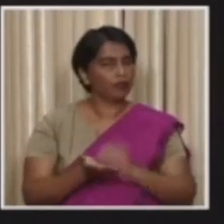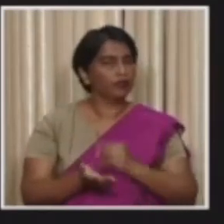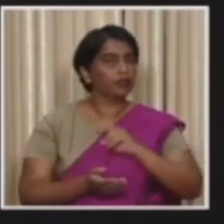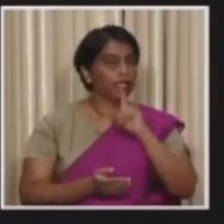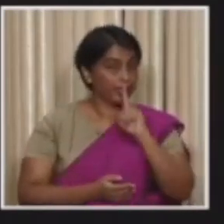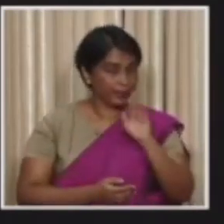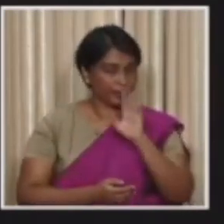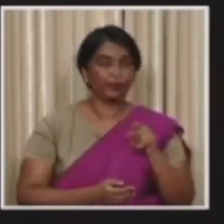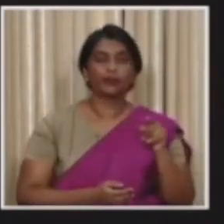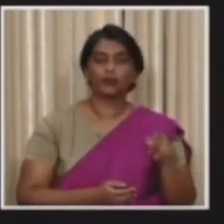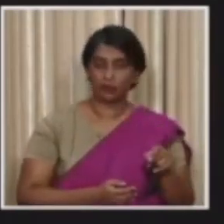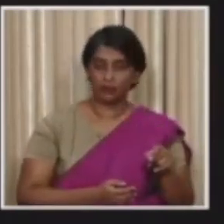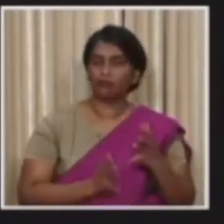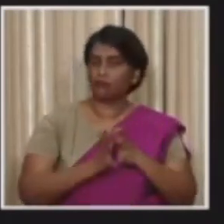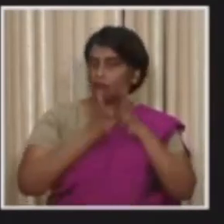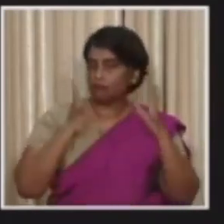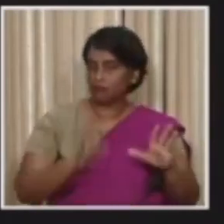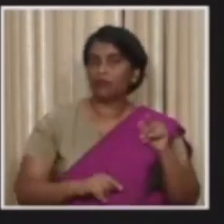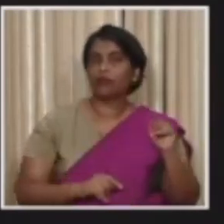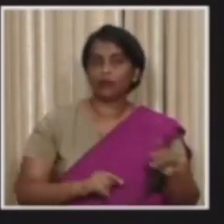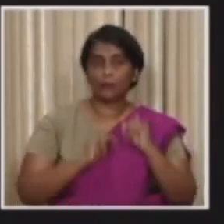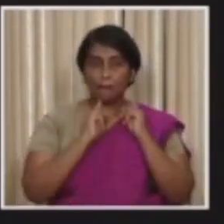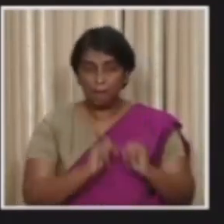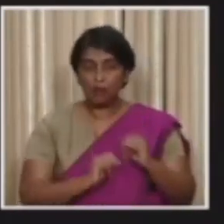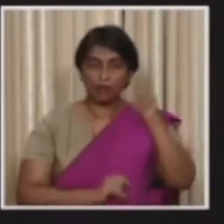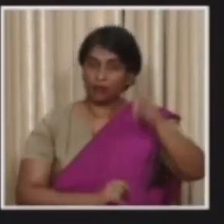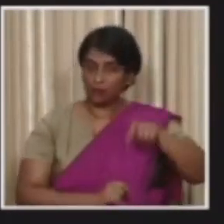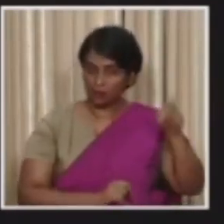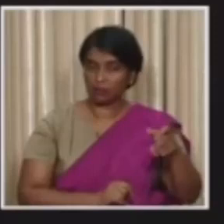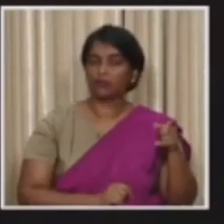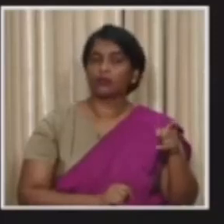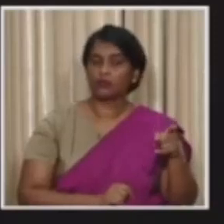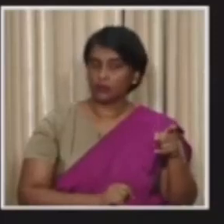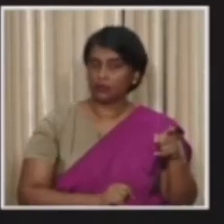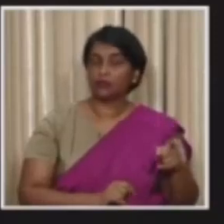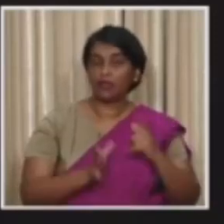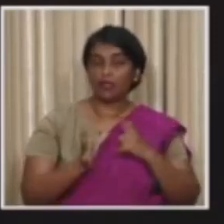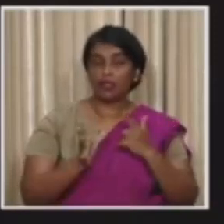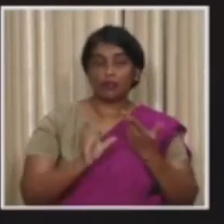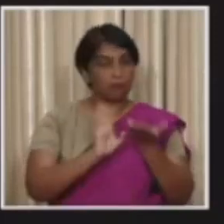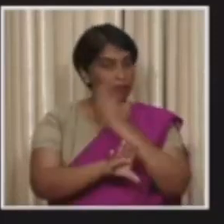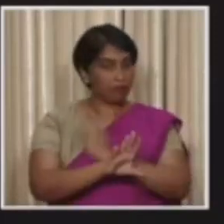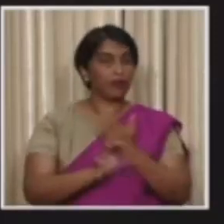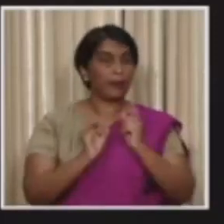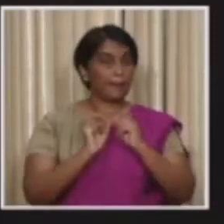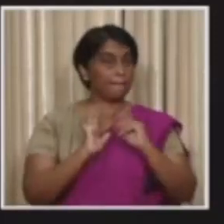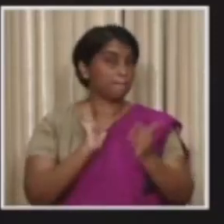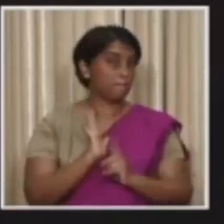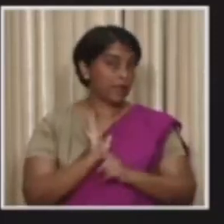දෙයක් තමයි බොහෝ විට අපරාධ වින්දිතයන් මෙම පනත මීට පෙර තිබුණු පනත